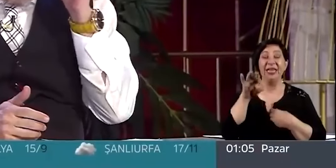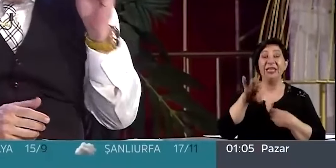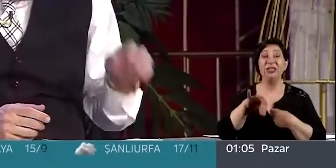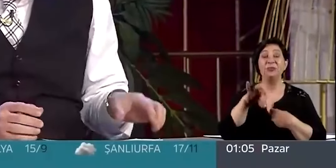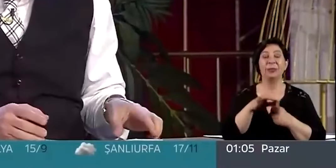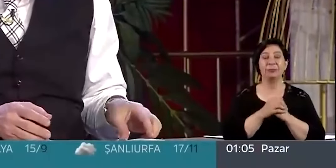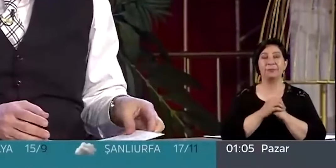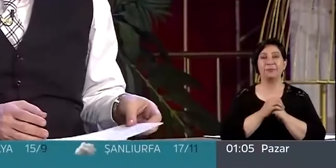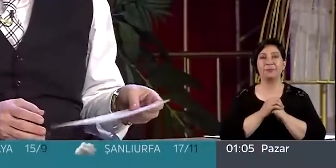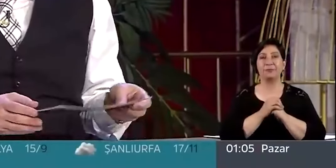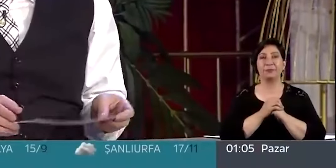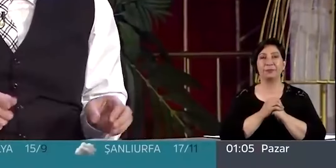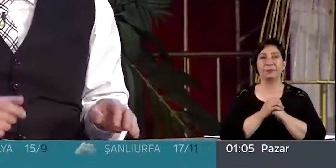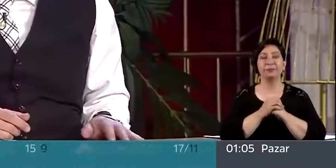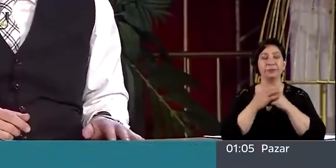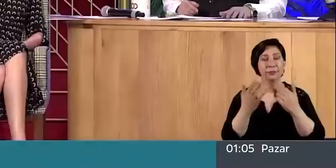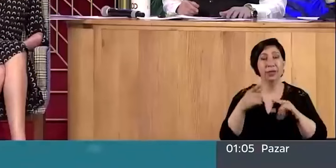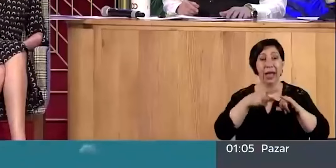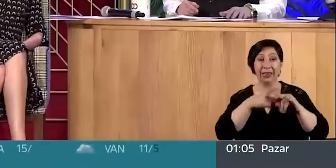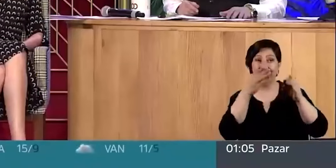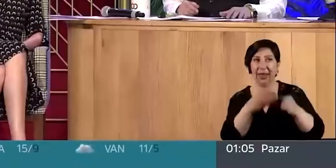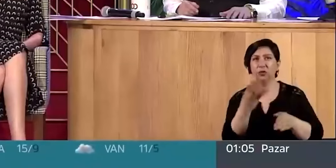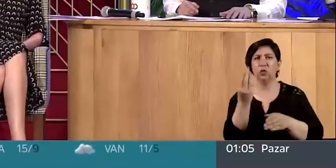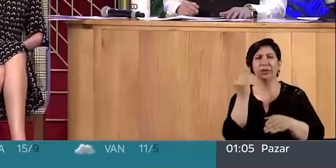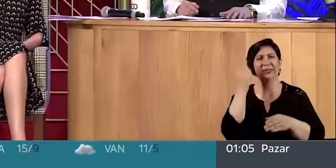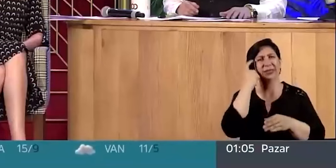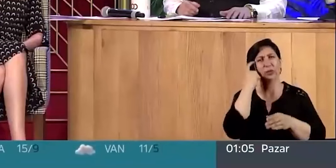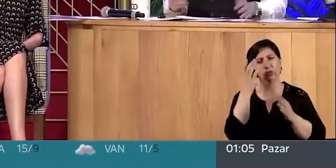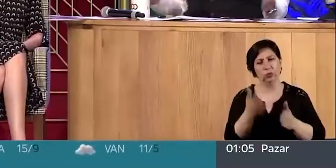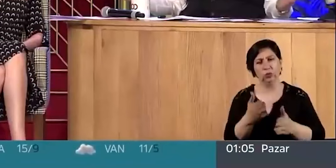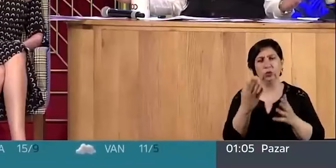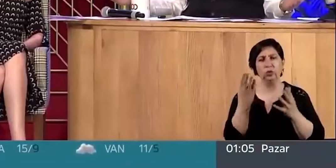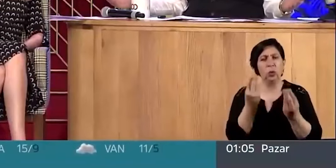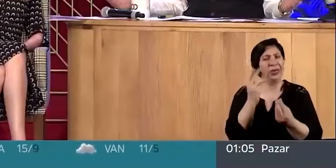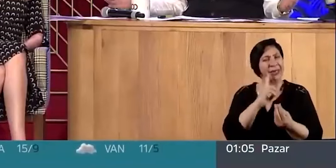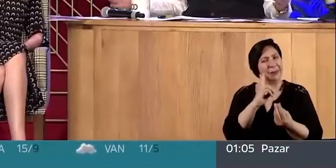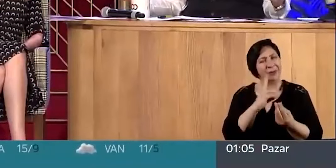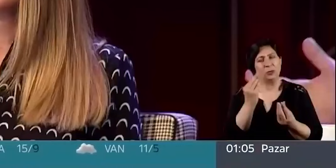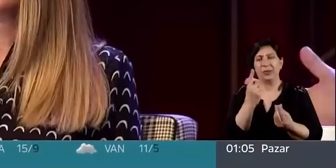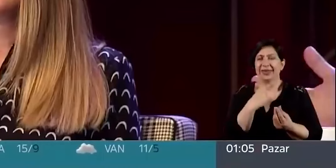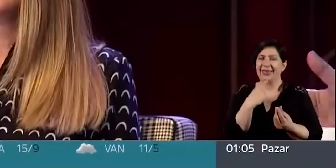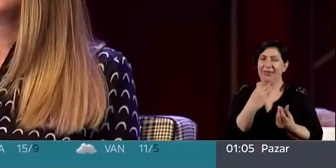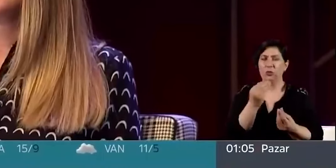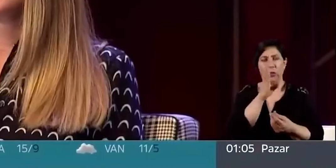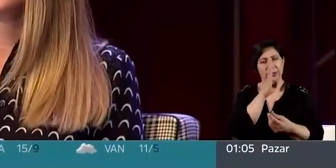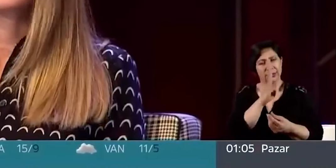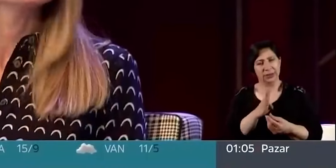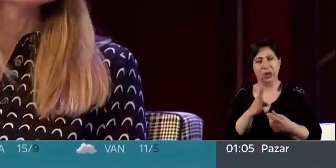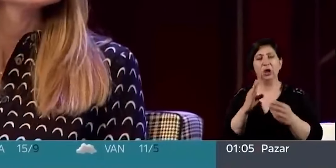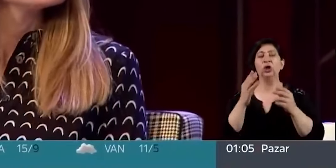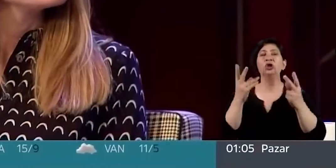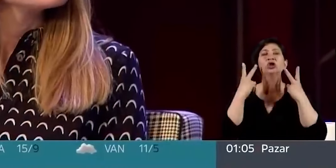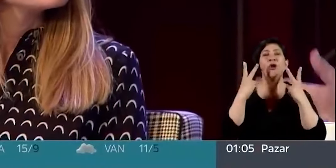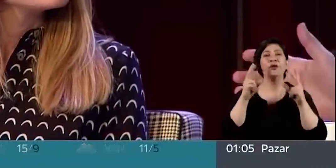Şimdi, tabii ki Hande Kazanova'yı çok iyi tanıyoruz. Hakikaten çok zarif, çok hoş, çok ciddi. Show